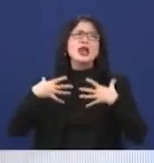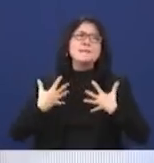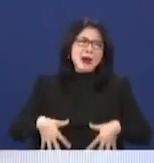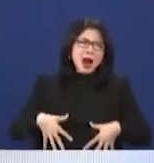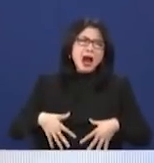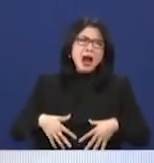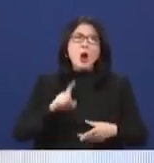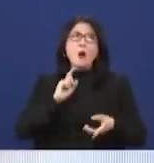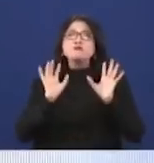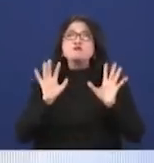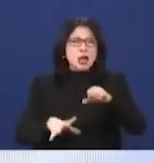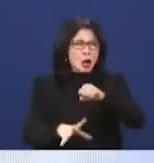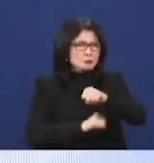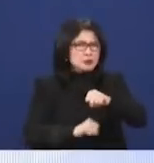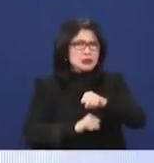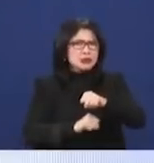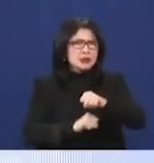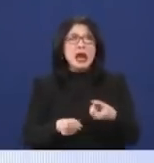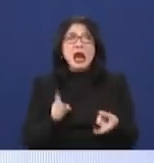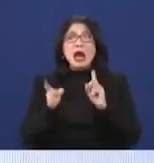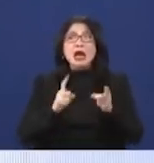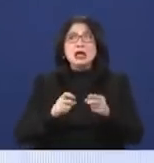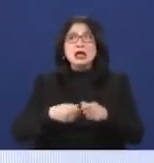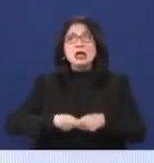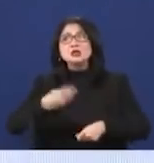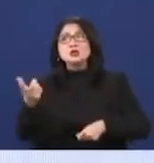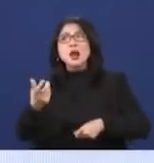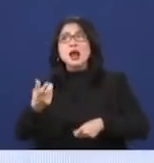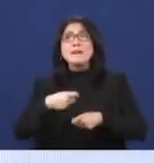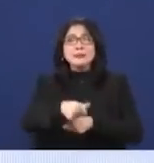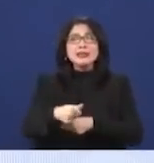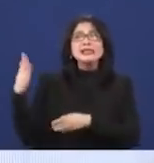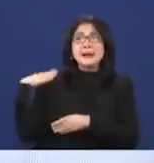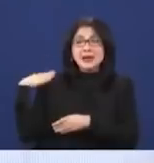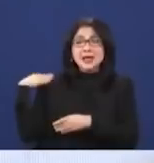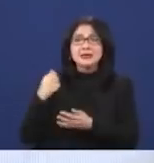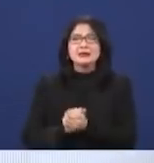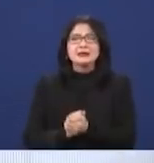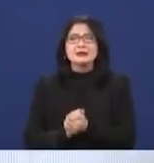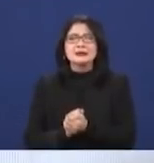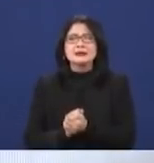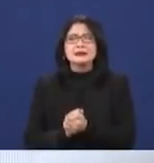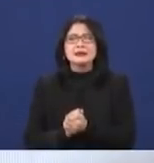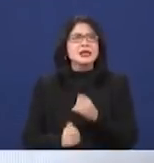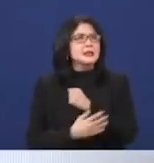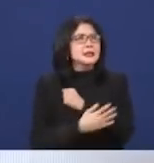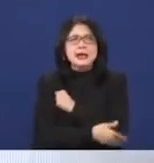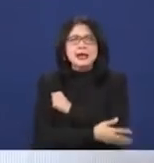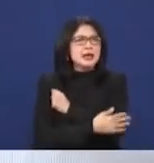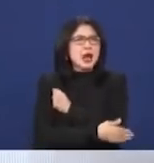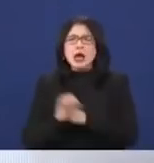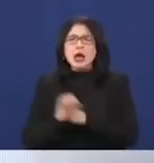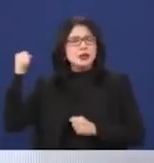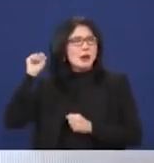Kalau terlalu banyak korupsi, kalau jual beli jabatan, negara tidak mungkin